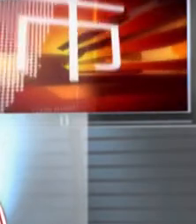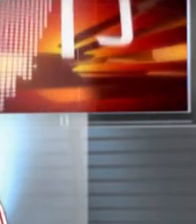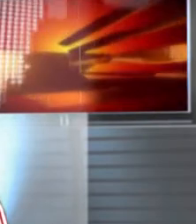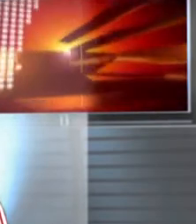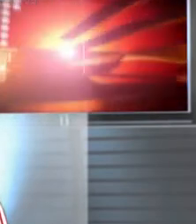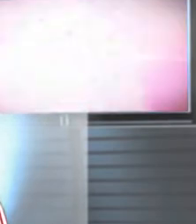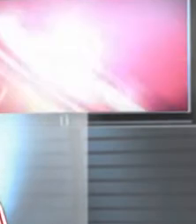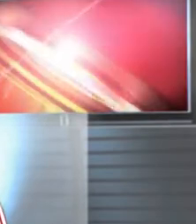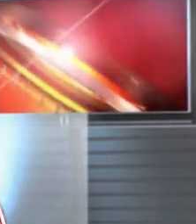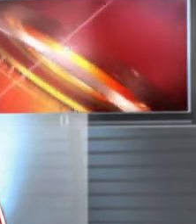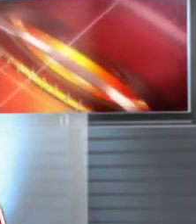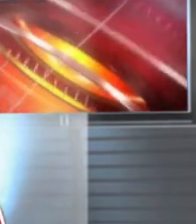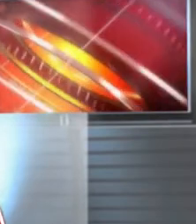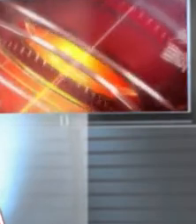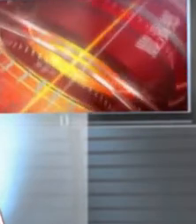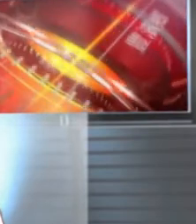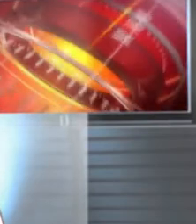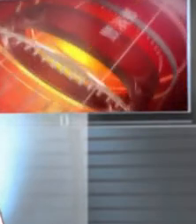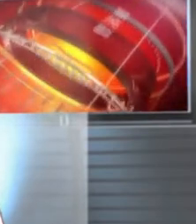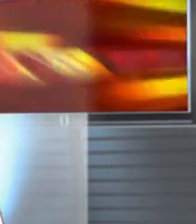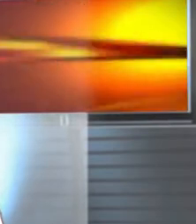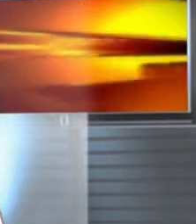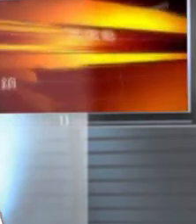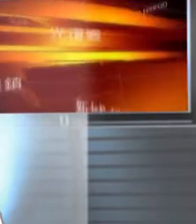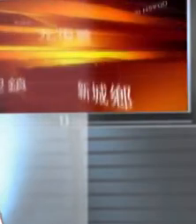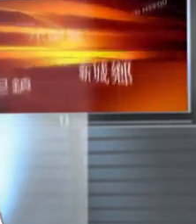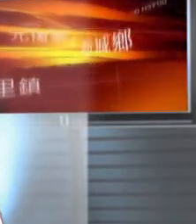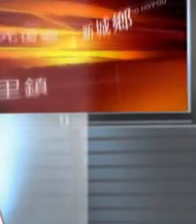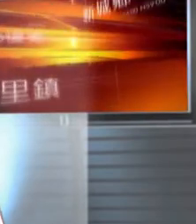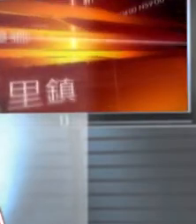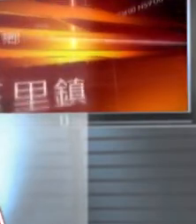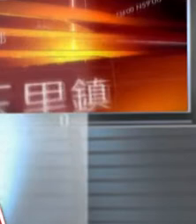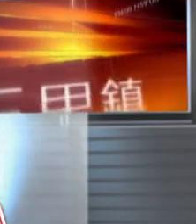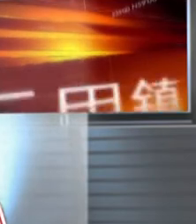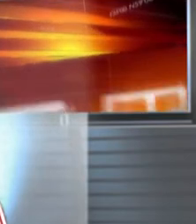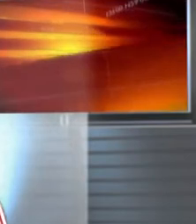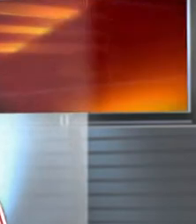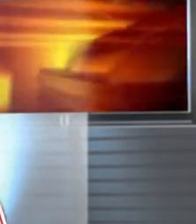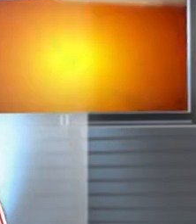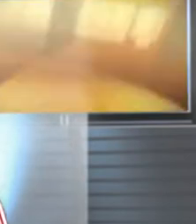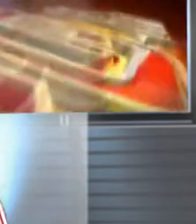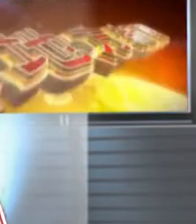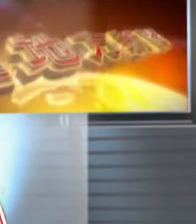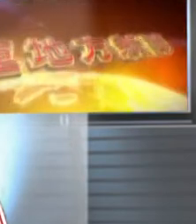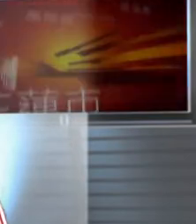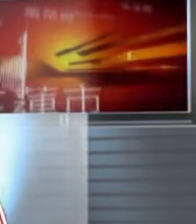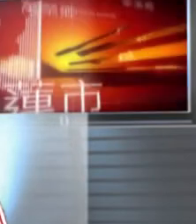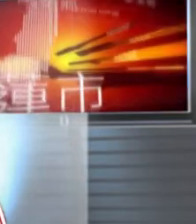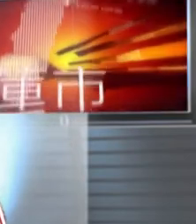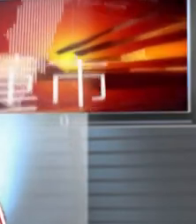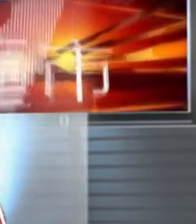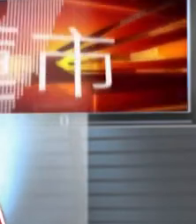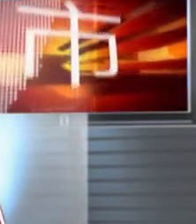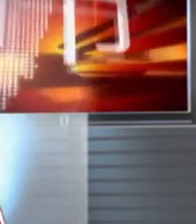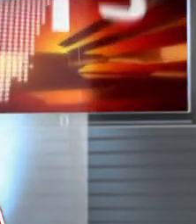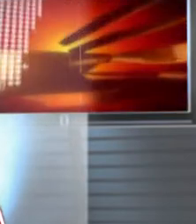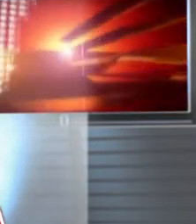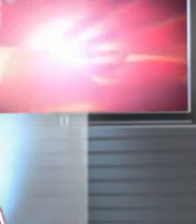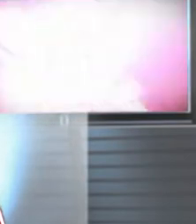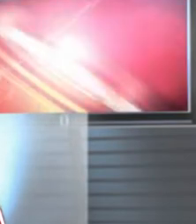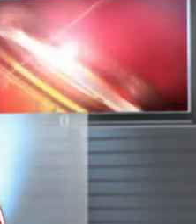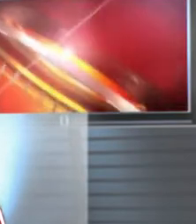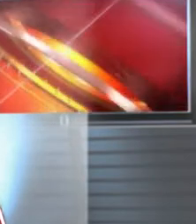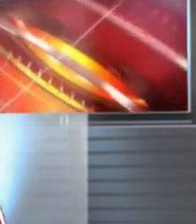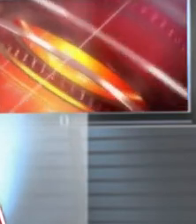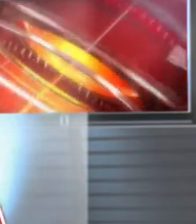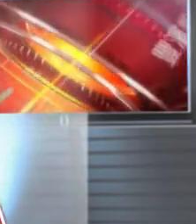行政院证实，全国三级警戒将从7月12号延长至7月26号，但是部分的管制将会松绑。8号下午3点，